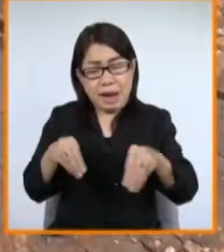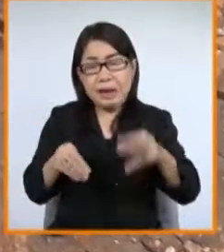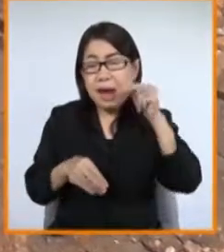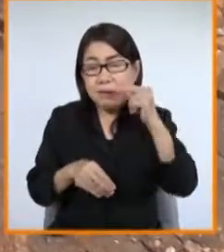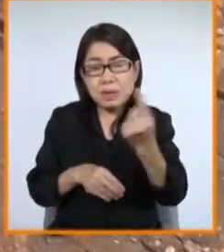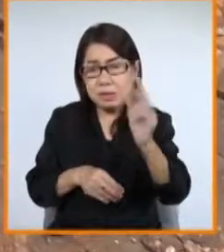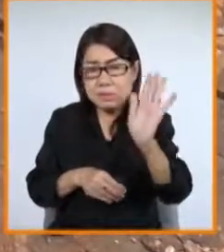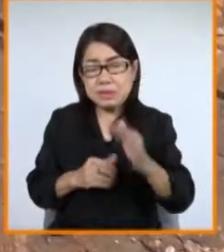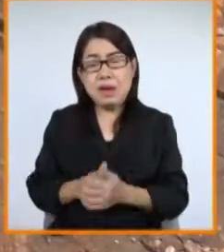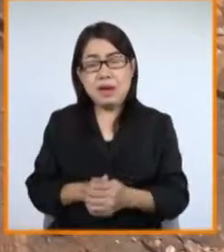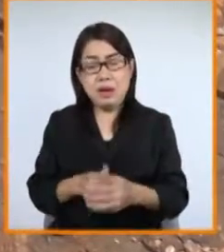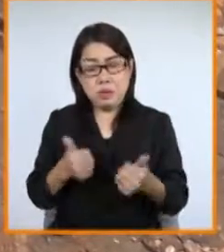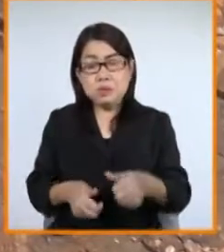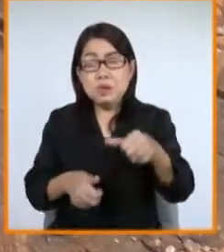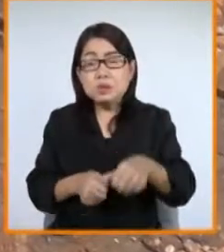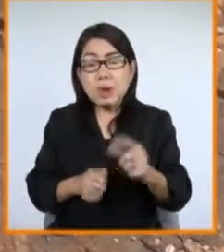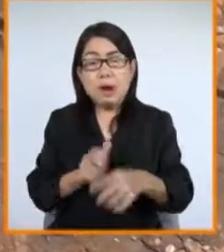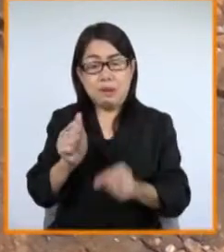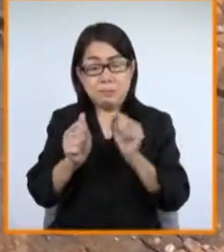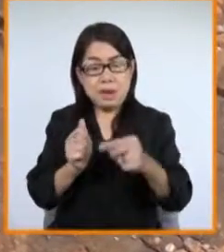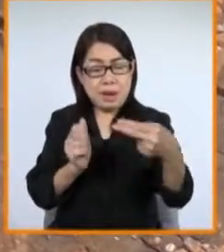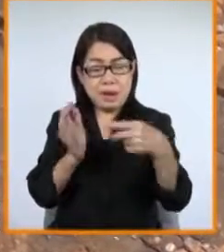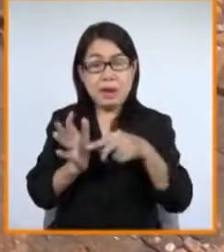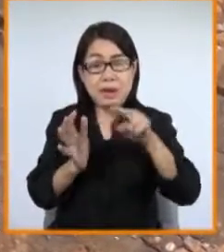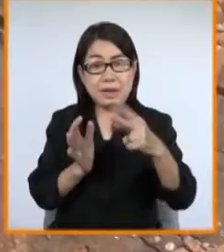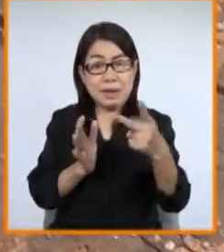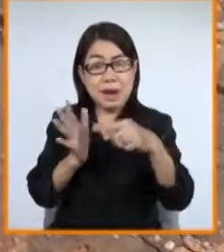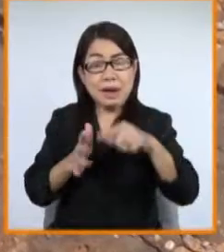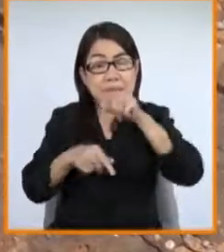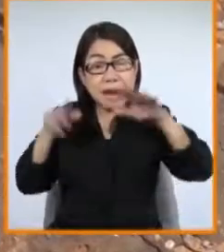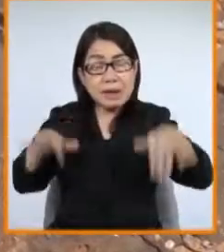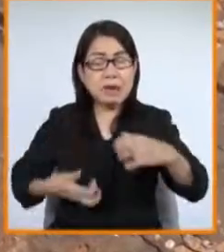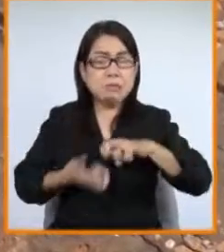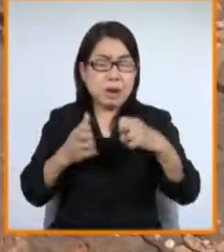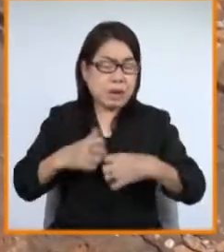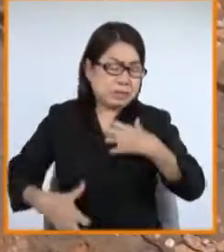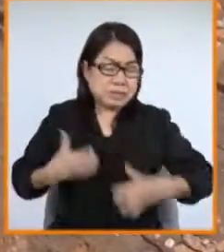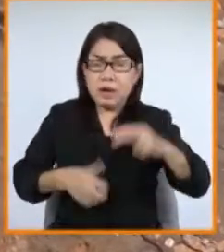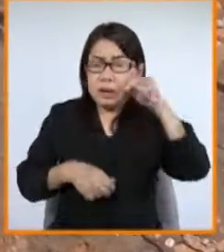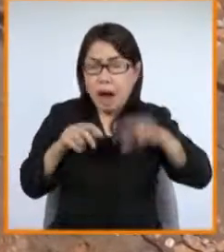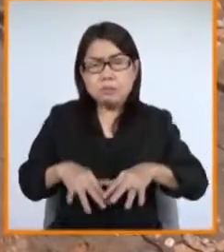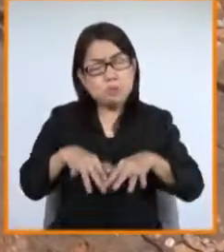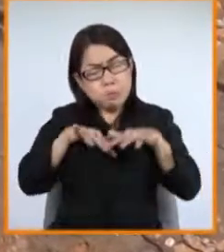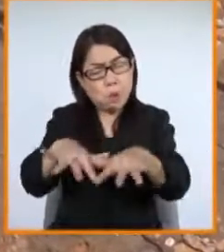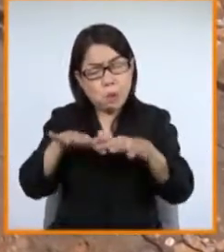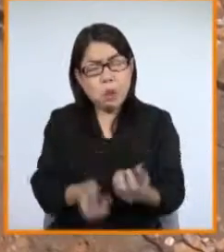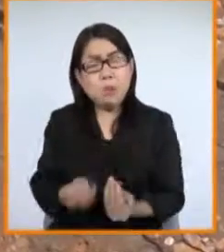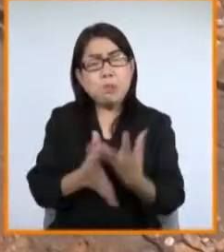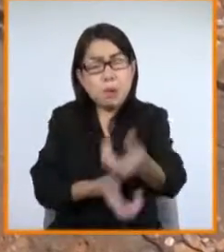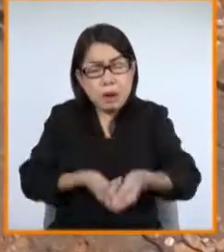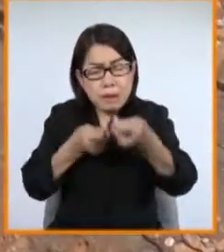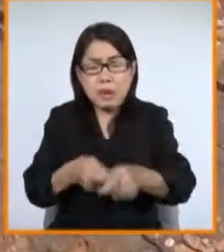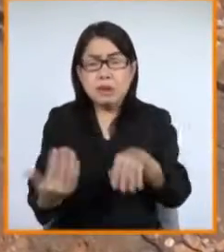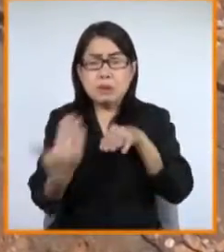เพราะว่าที่นี่ตำบลไพรนกยูงอำเภอหันคาจังหวัดชัยนาทก็ได้รับความเดือดร้อนจากน้ำป่าที่ไหลหลากเข้าท่วมพื้นที่การเกษตรรวมทั้งถนนหนท